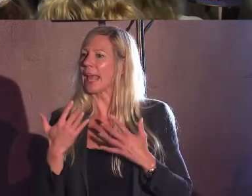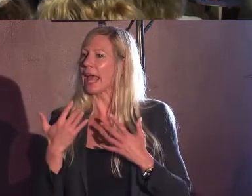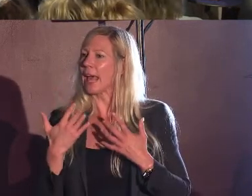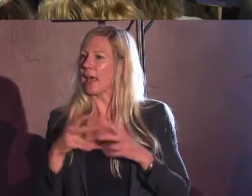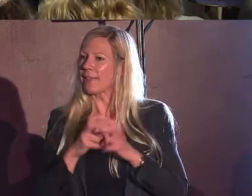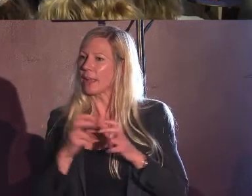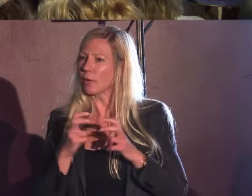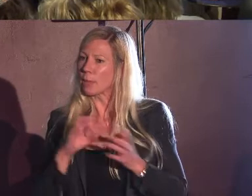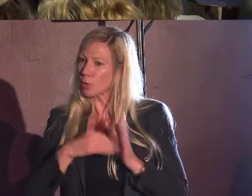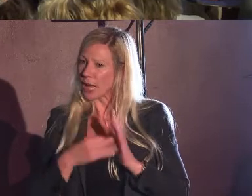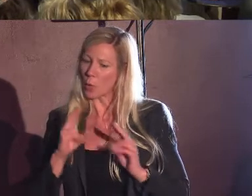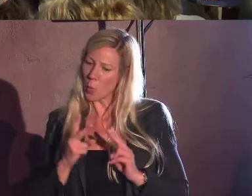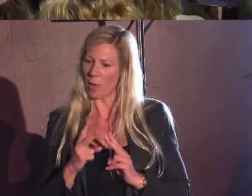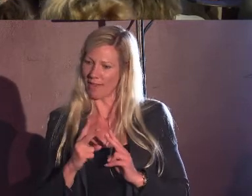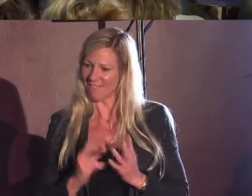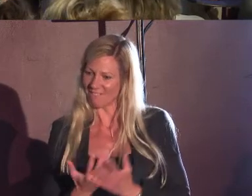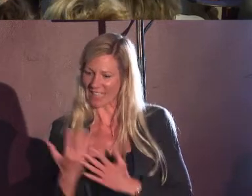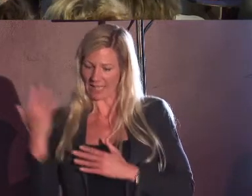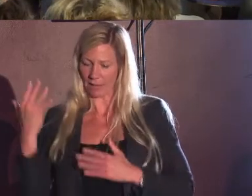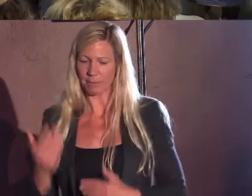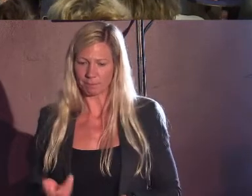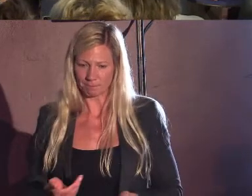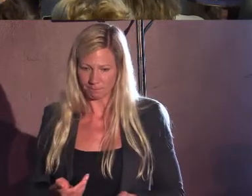det? Ja, Human and